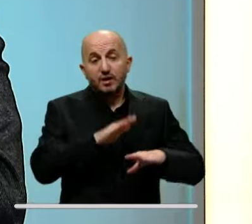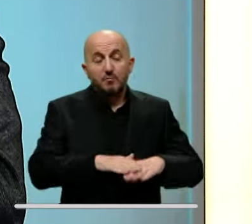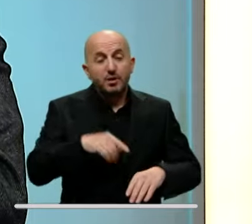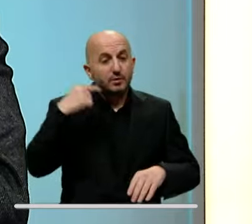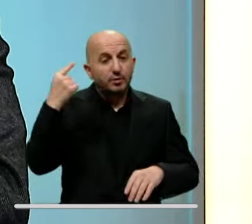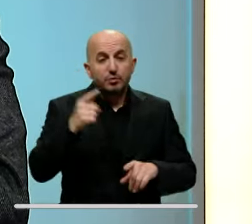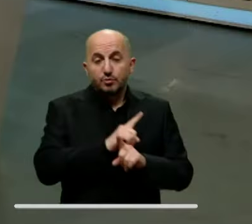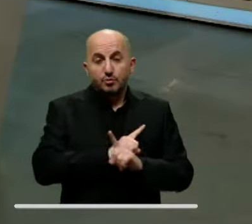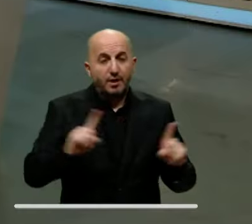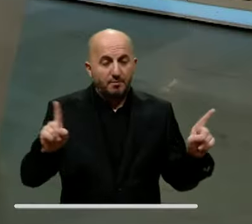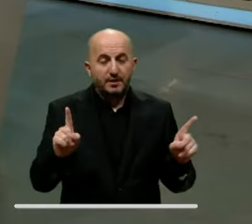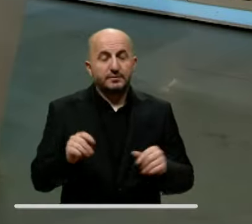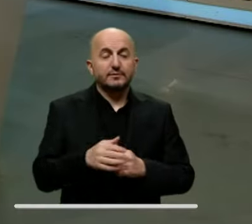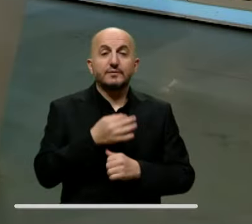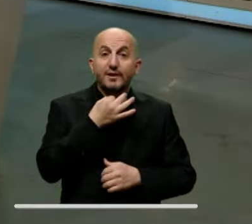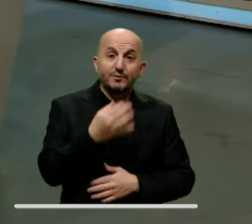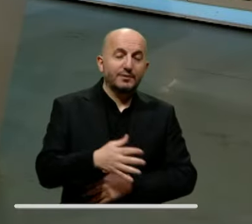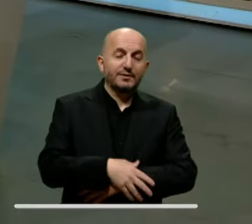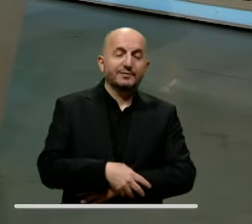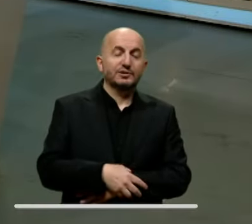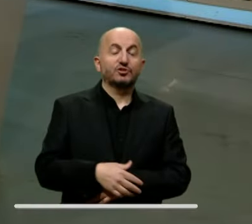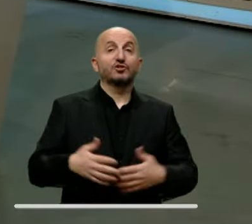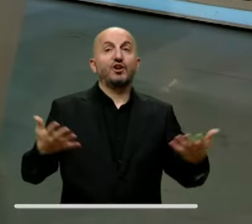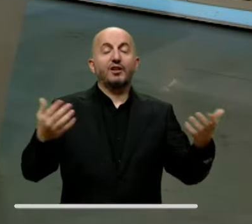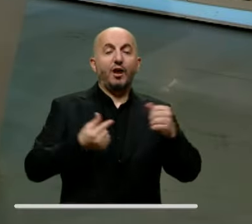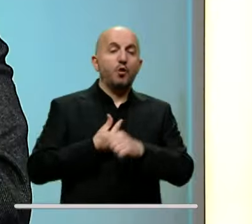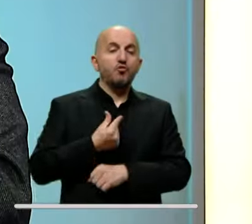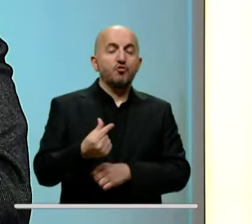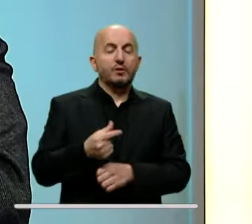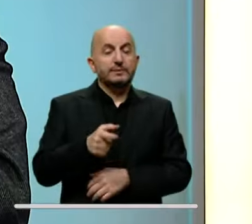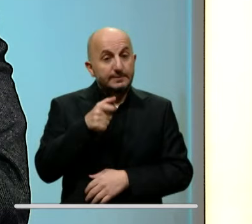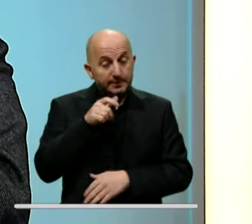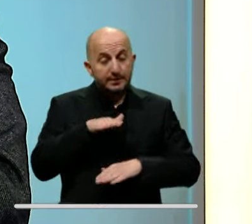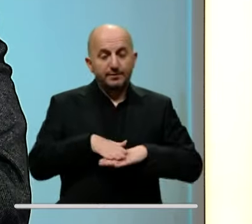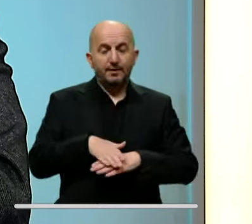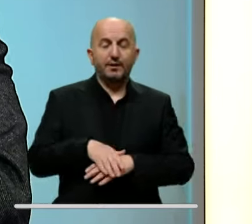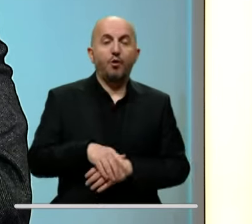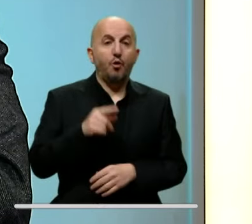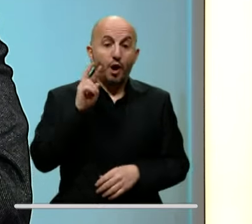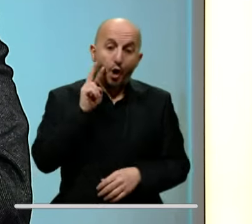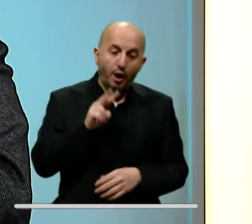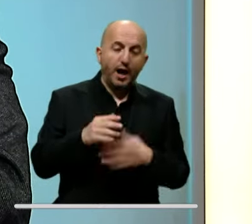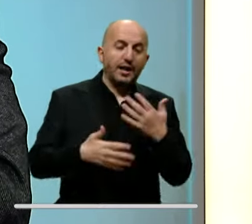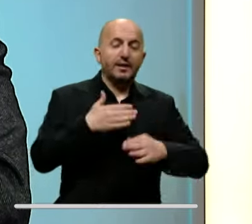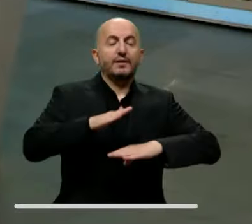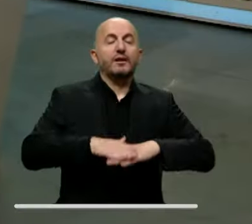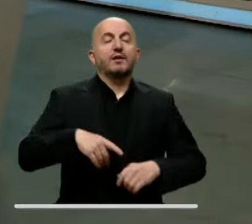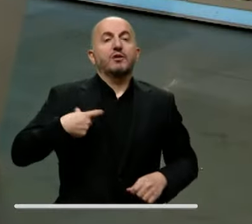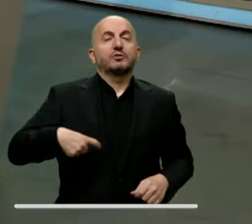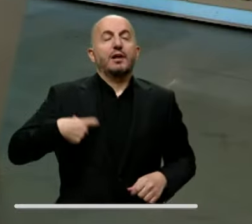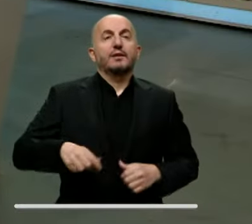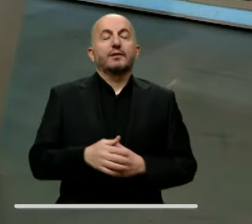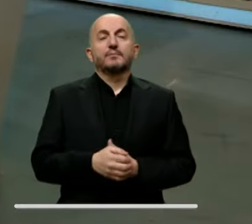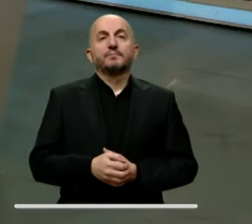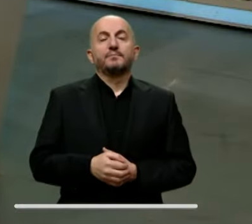düşünülemez Eyvallah hocam Teşekkür ederiz İnşallah uyarılarını dikkate alırlar Allah razı olsun ve ona göre hareket ederler özellikle